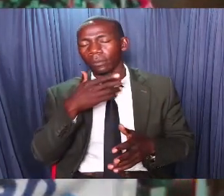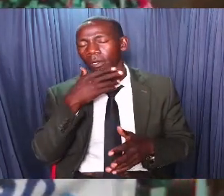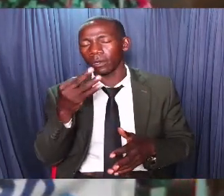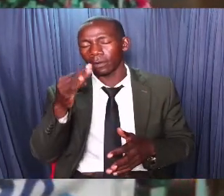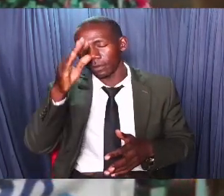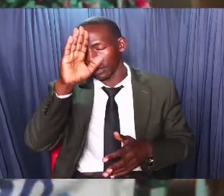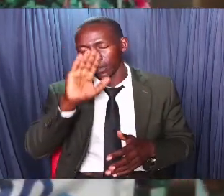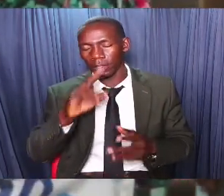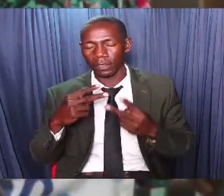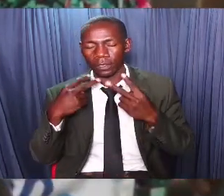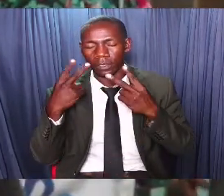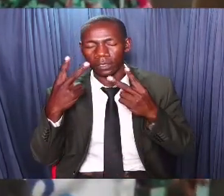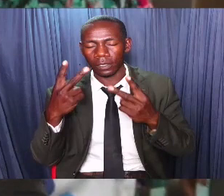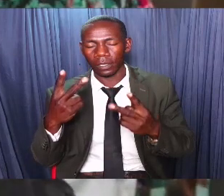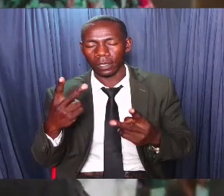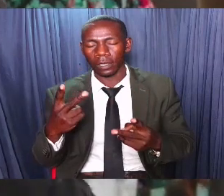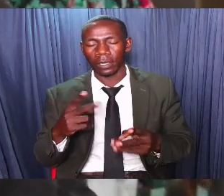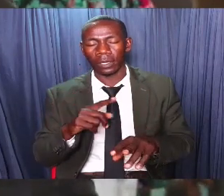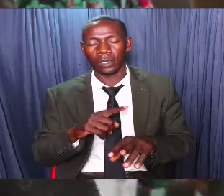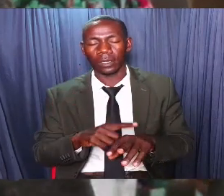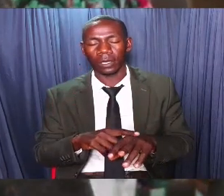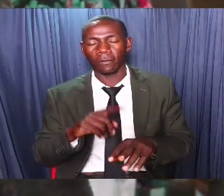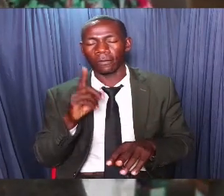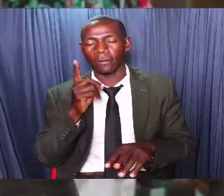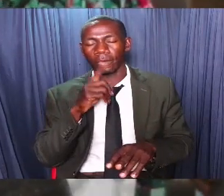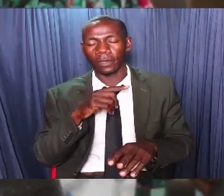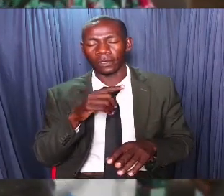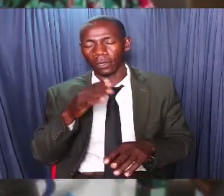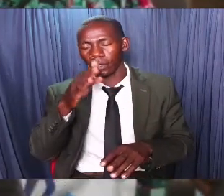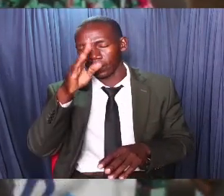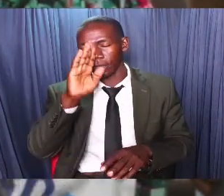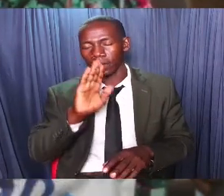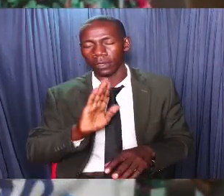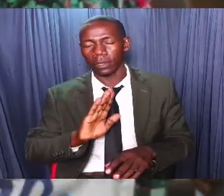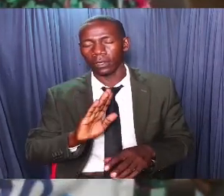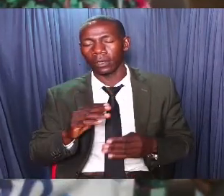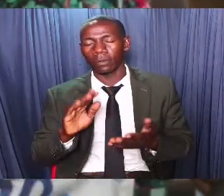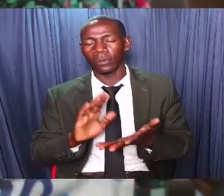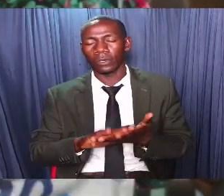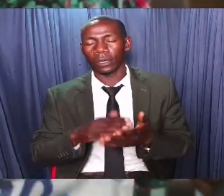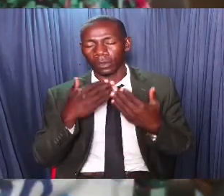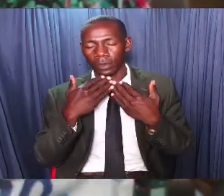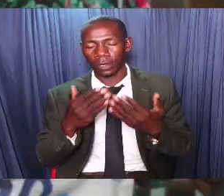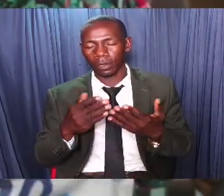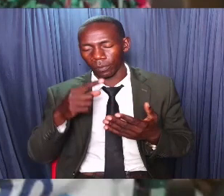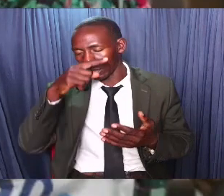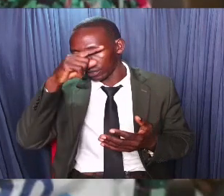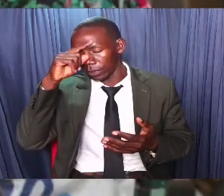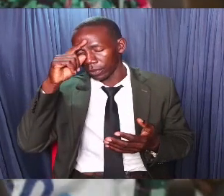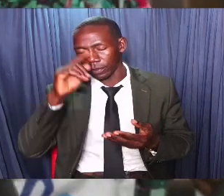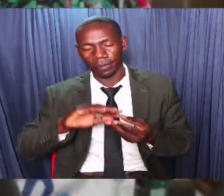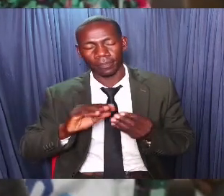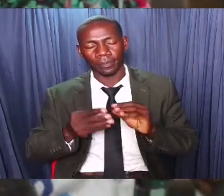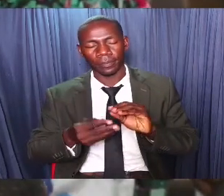wako. Bwana tazama, imefikia Bwana kikomo. Ee Mungu uliye hai, ninakushukuru Bwana kwa sababu